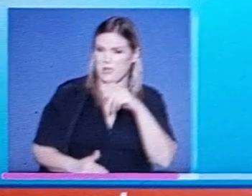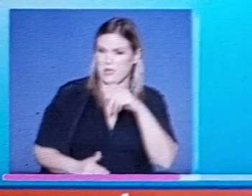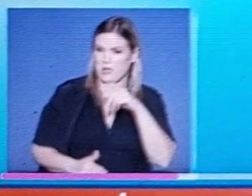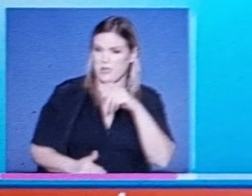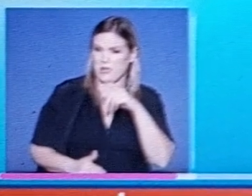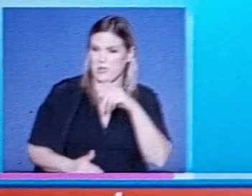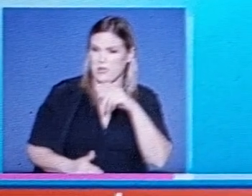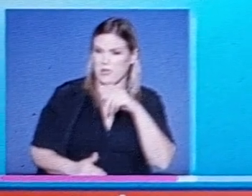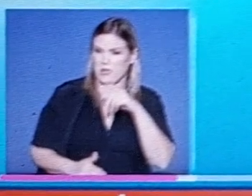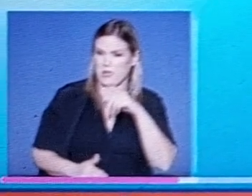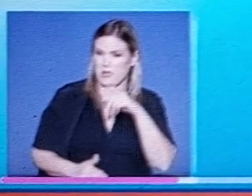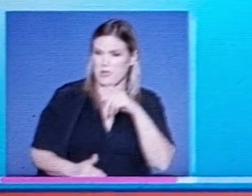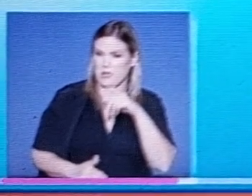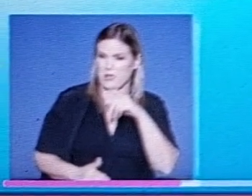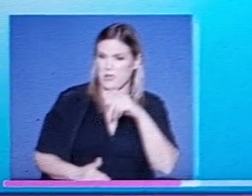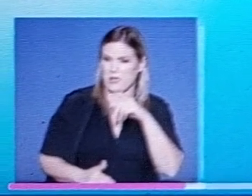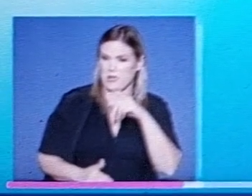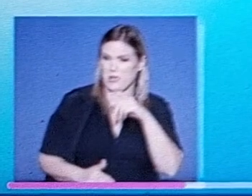Et donc le